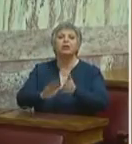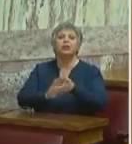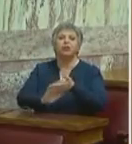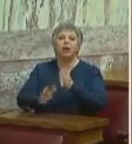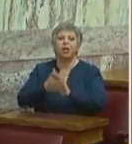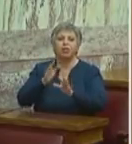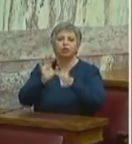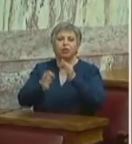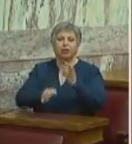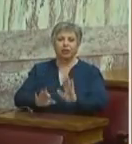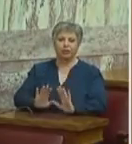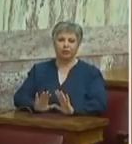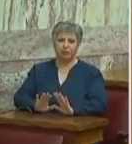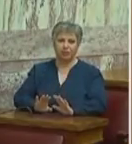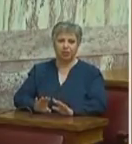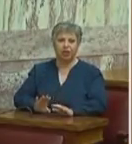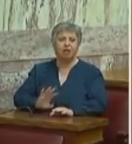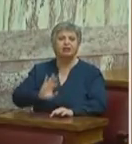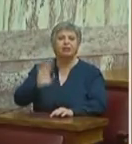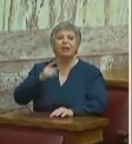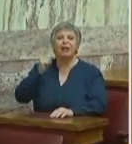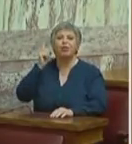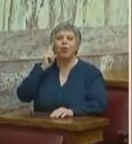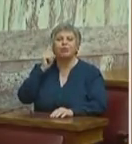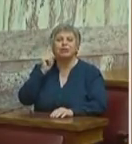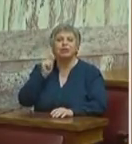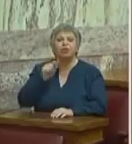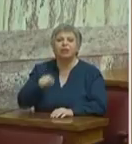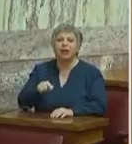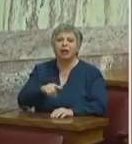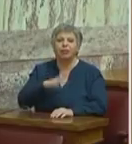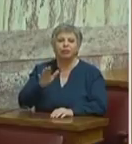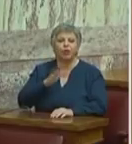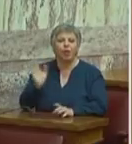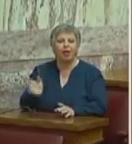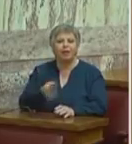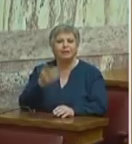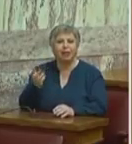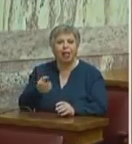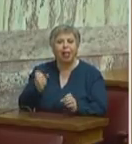οποίο δεν γλιτώνει κανείς, ξέρετε, είναι η λαϊκή συνείδηση. Και όλοι φαντάζομαι